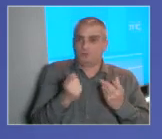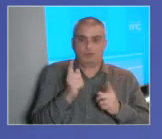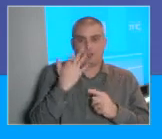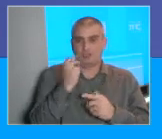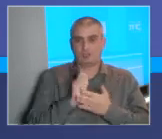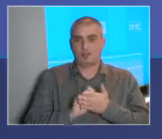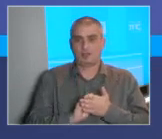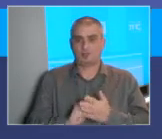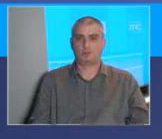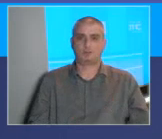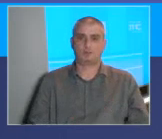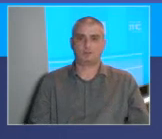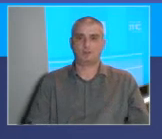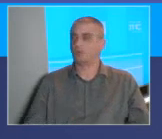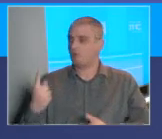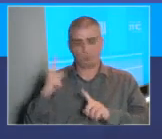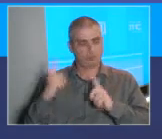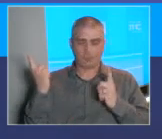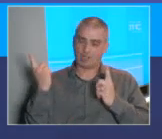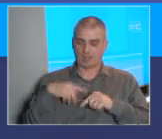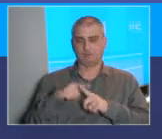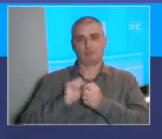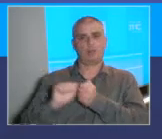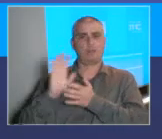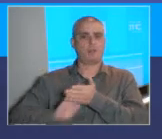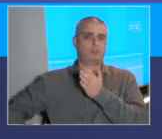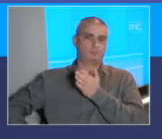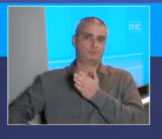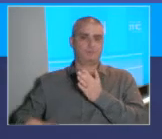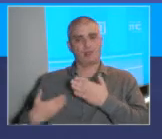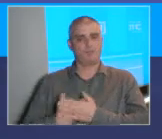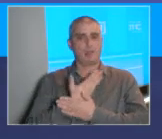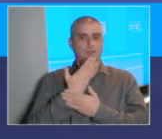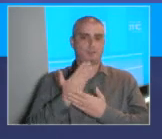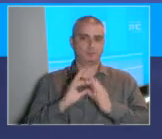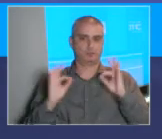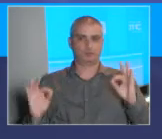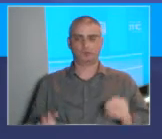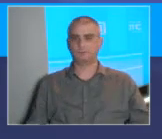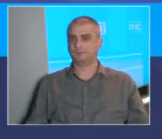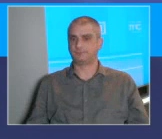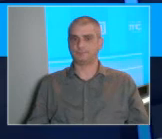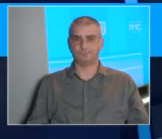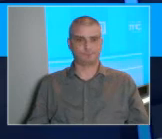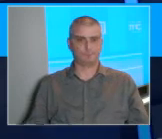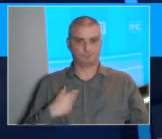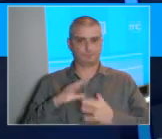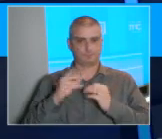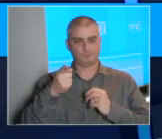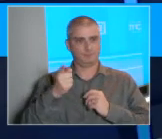לא היה צריך לתת, אז כל מה שקרה עד עכשיו אמור להימחק וצריך אולי להתחיל מחדש. אבי דבוש, אנחנו תכף נפרדים. יש